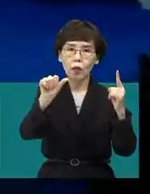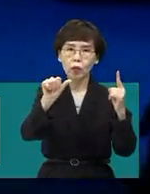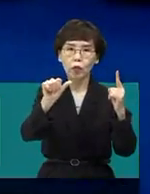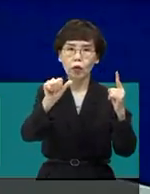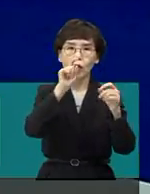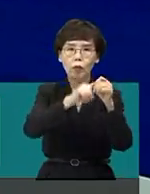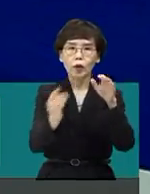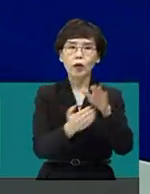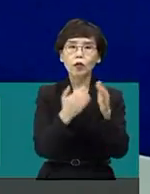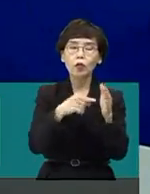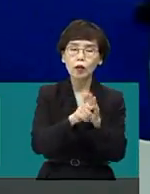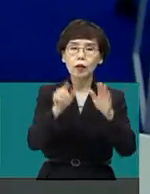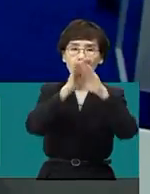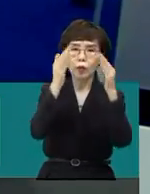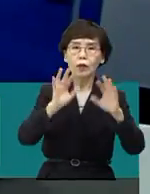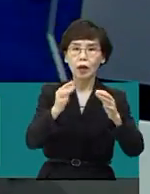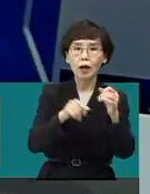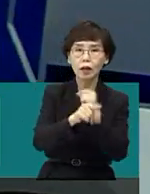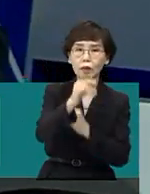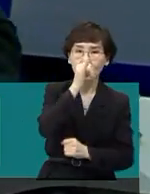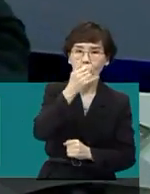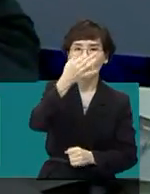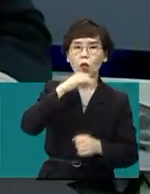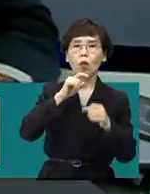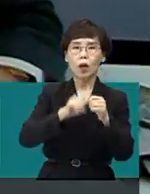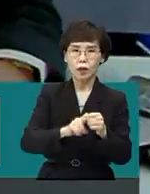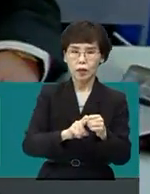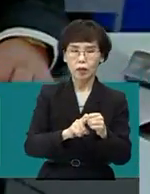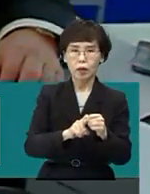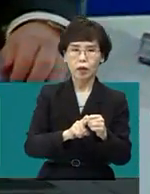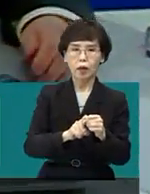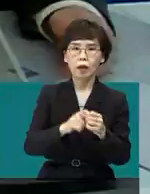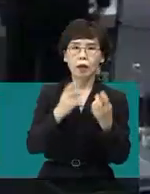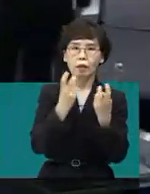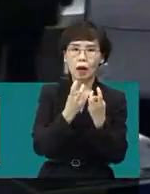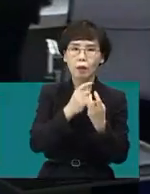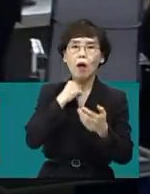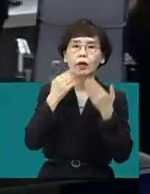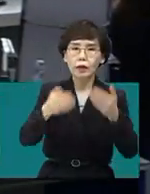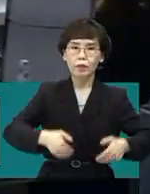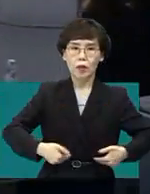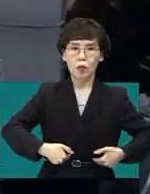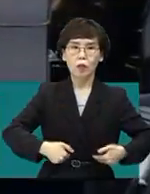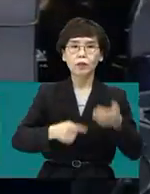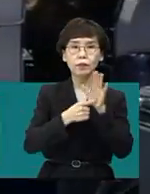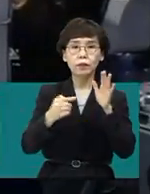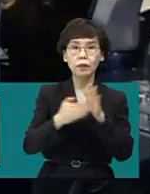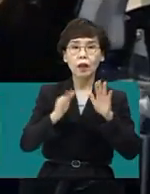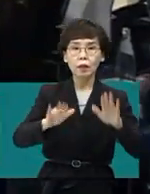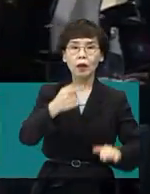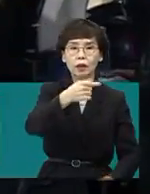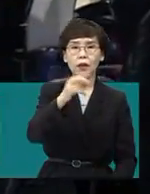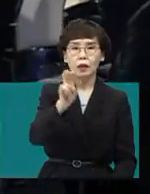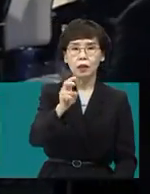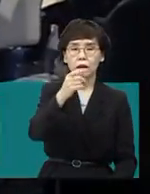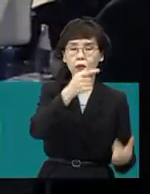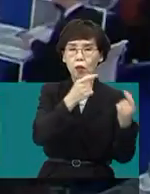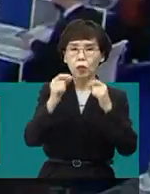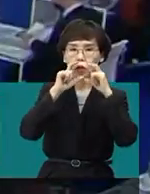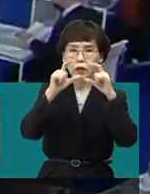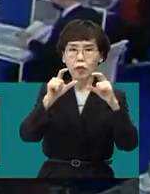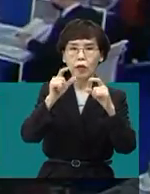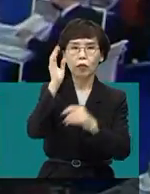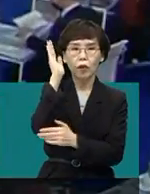목표를 달성하기 위해 모든 나라의 의미 있고 효과적인 조처와 헌신이 필요하다 고 강조했습니다 이번 g20 공동